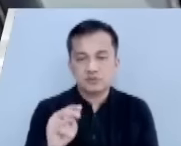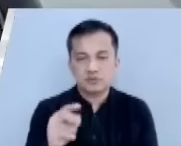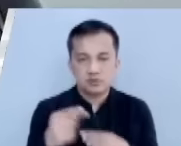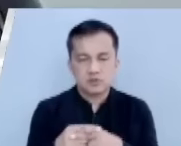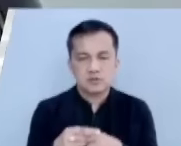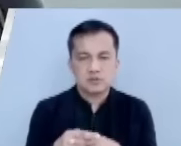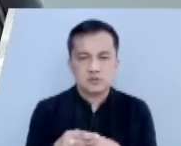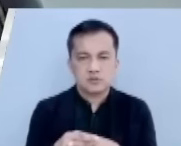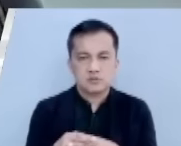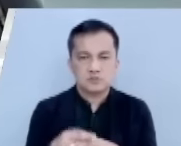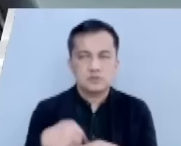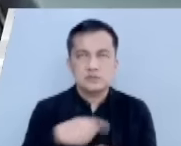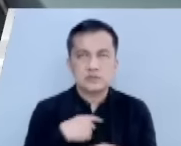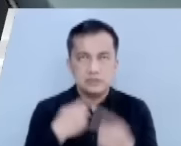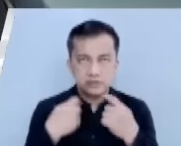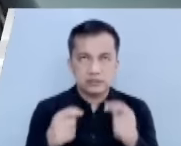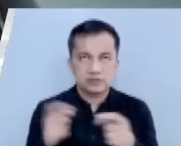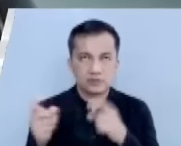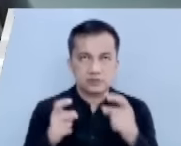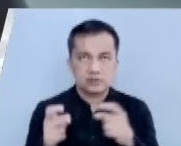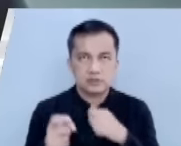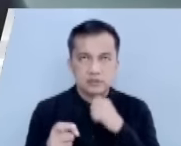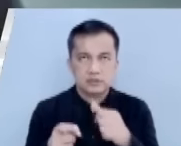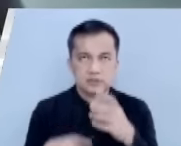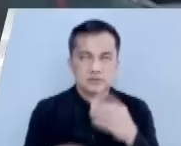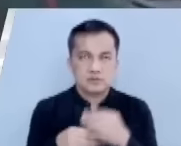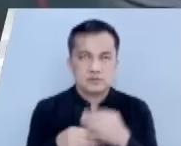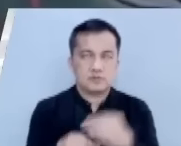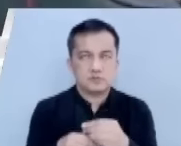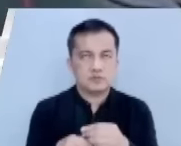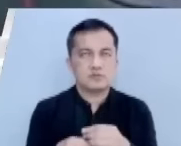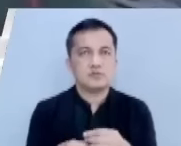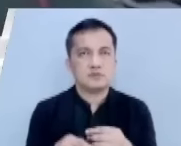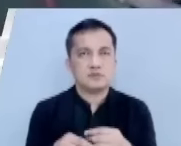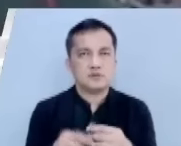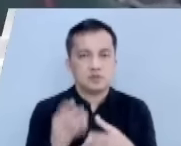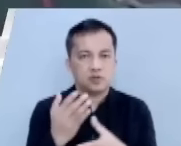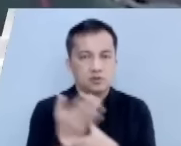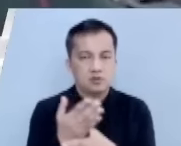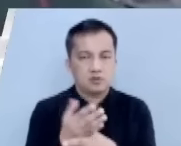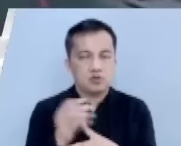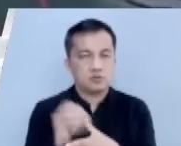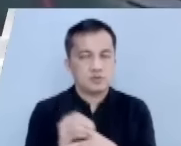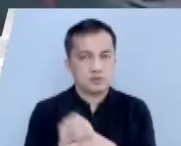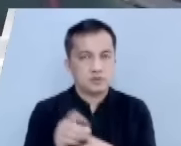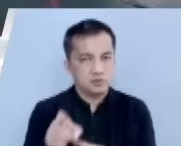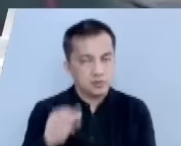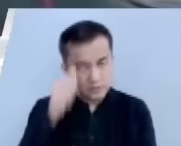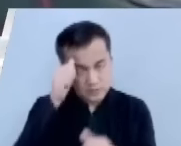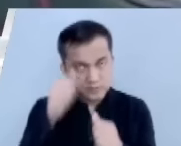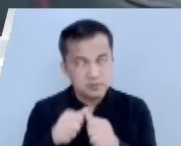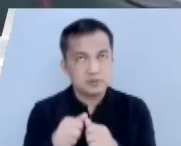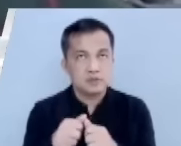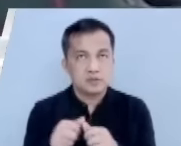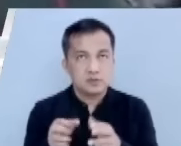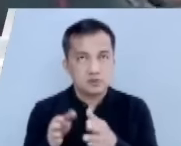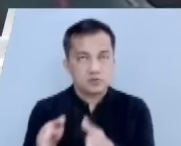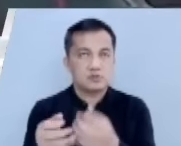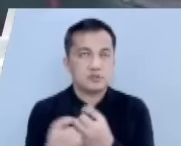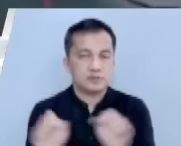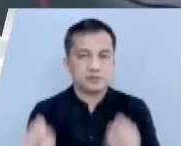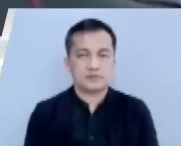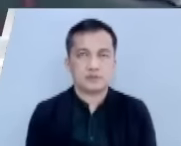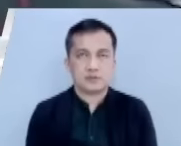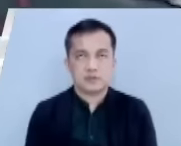para naman po hindi makadagdag sa yung obstruction. We have to keep in mind yung road safety. It doesn't mean na lenient po